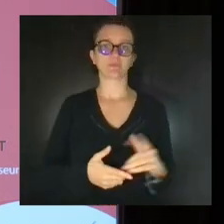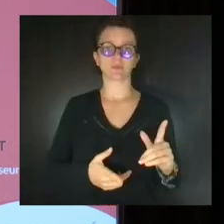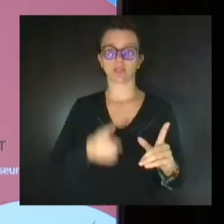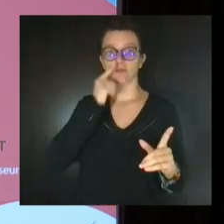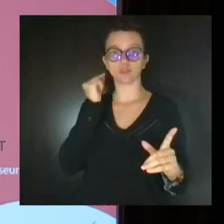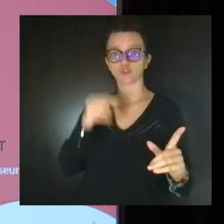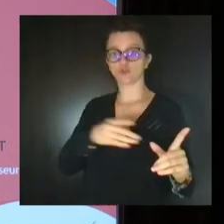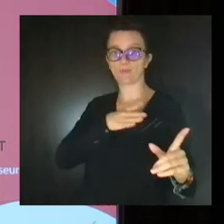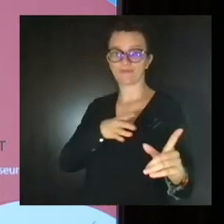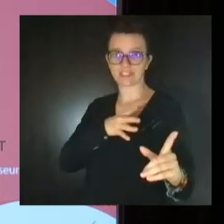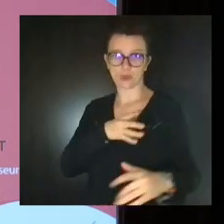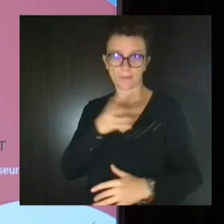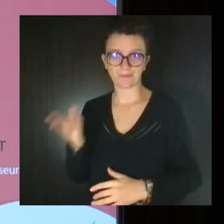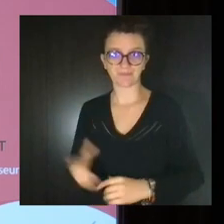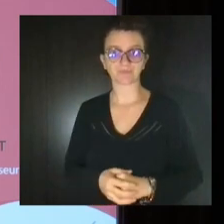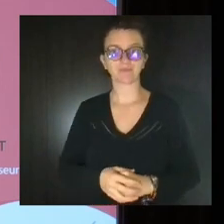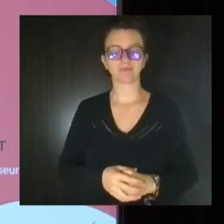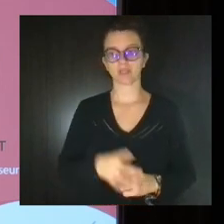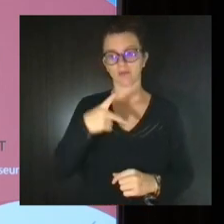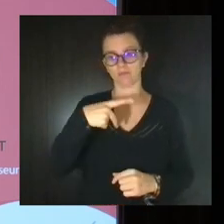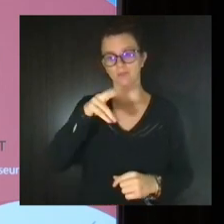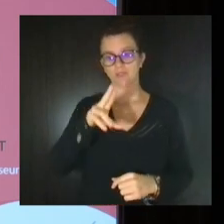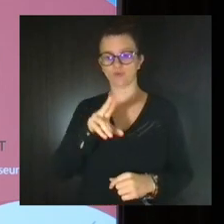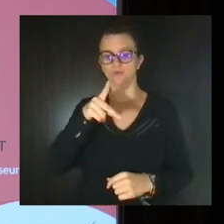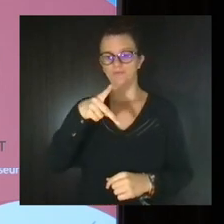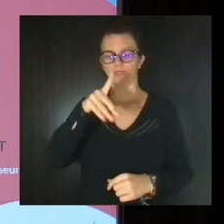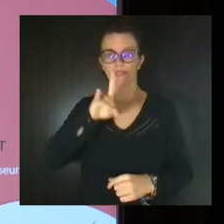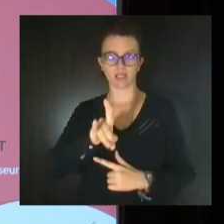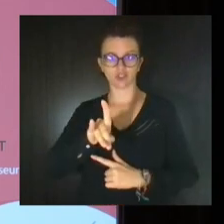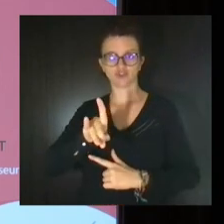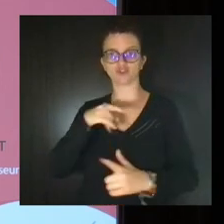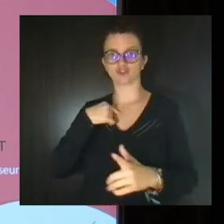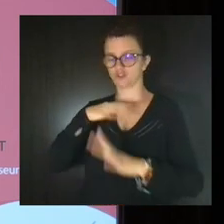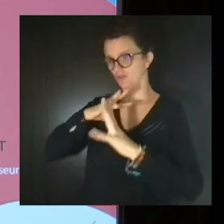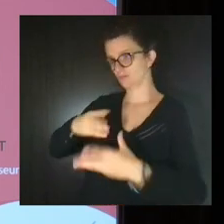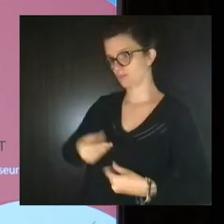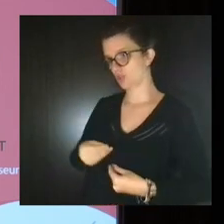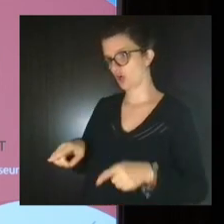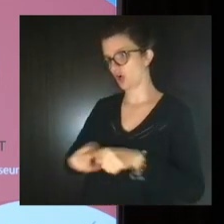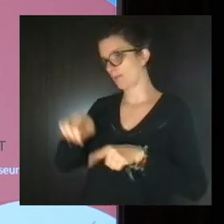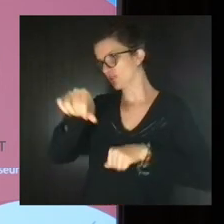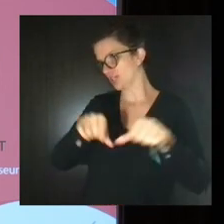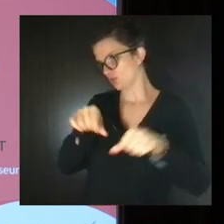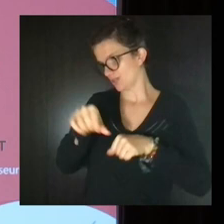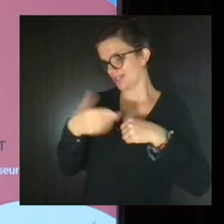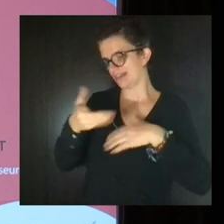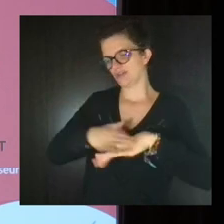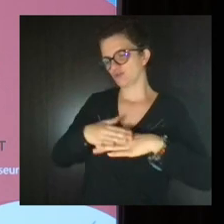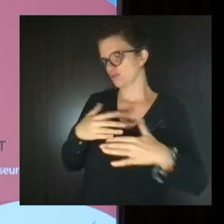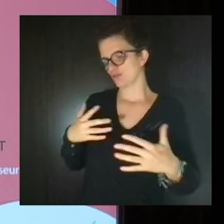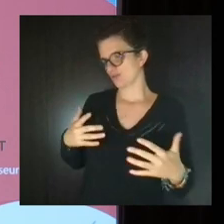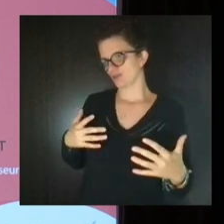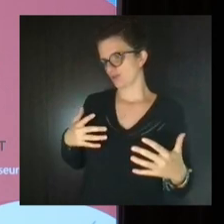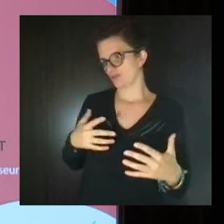professeur, vous êtes PUPH, je vous ai accueilli comme un chirurgien alors que vous êtes en